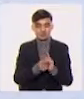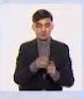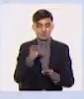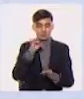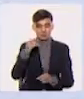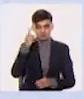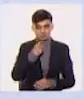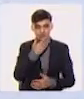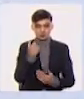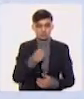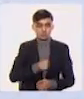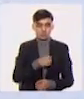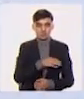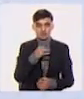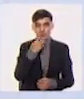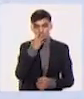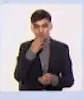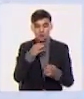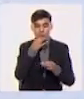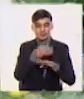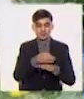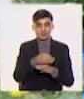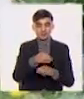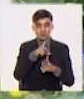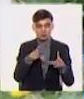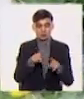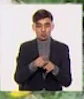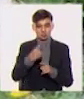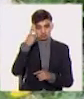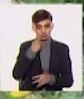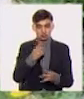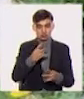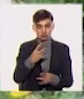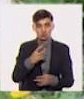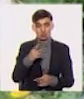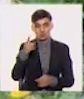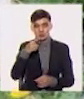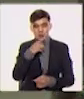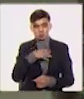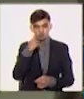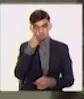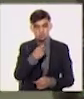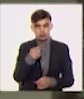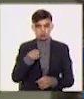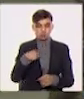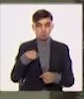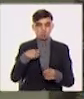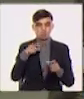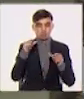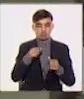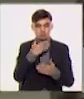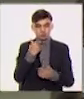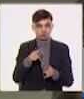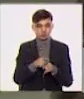ескертпеді деп ренжулі. Ал жылуға жауапты мекеме қызметкерлері ескертуге міндетті емес екендерін айтты. Біздің есептеріміз,